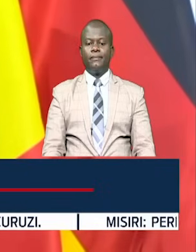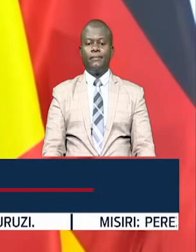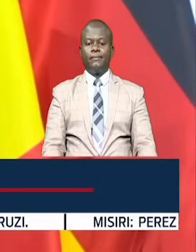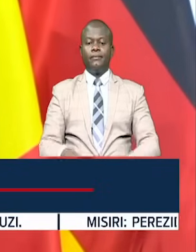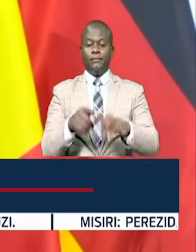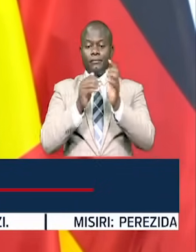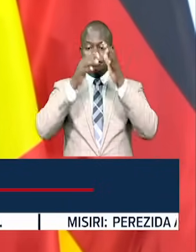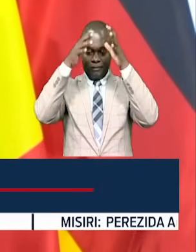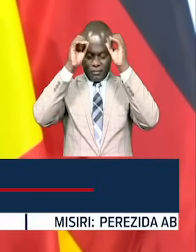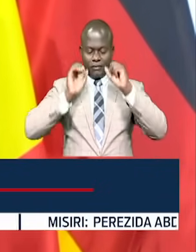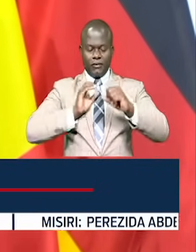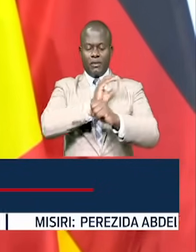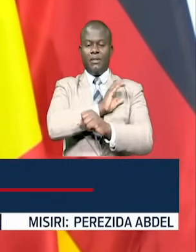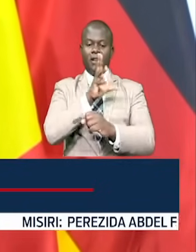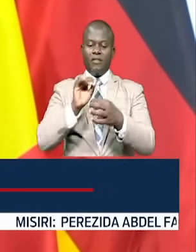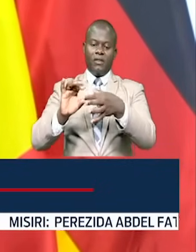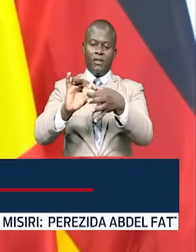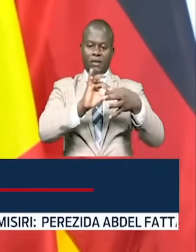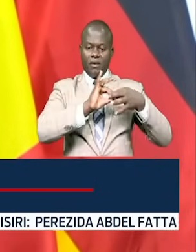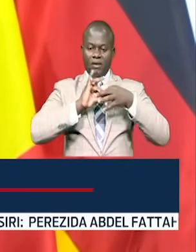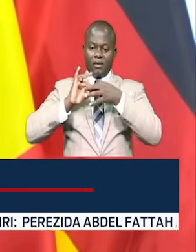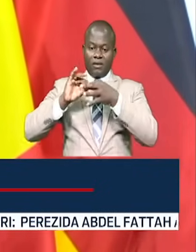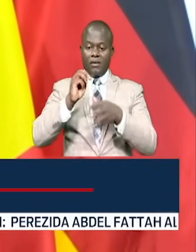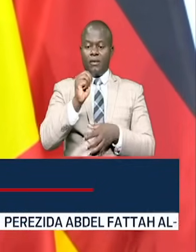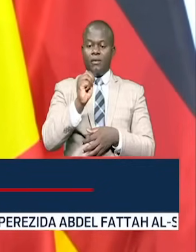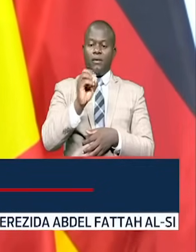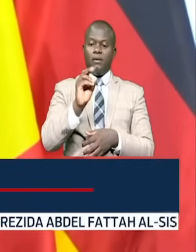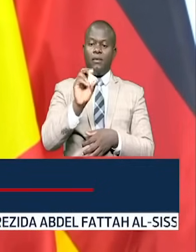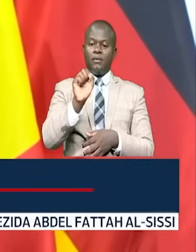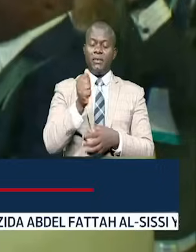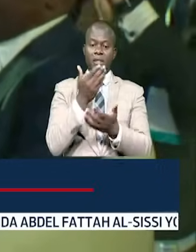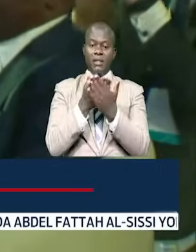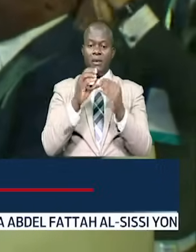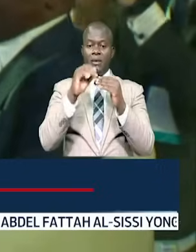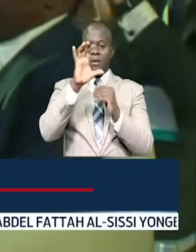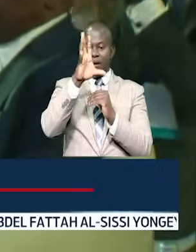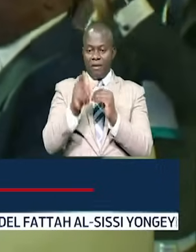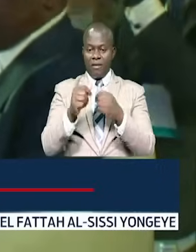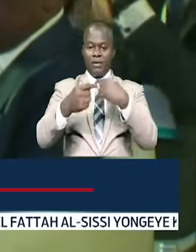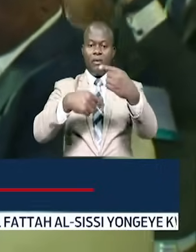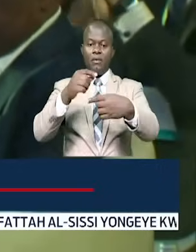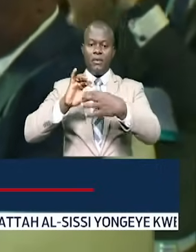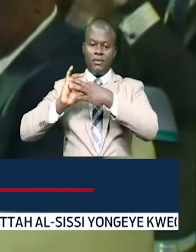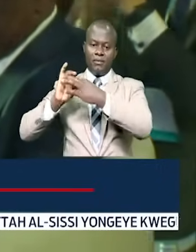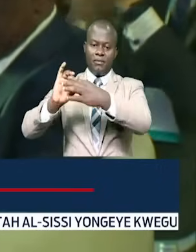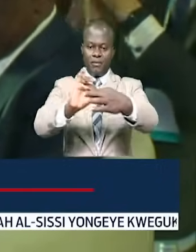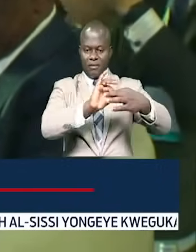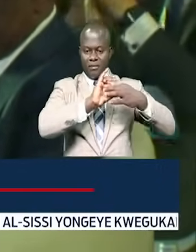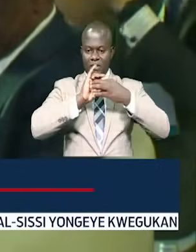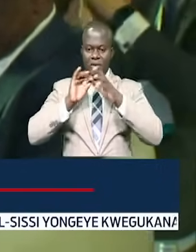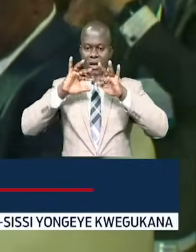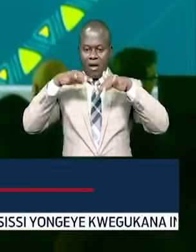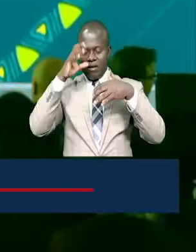rundi ruhande, perezida wa komisiyo y'umuryango wa Afurika yunze ubumwe Musa Faki asaba abayobozi ba Afurika gukomeza ubufatanye mu kwishakamo